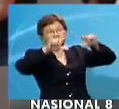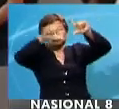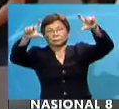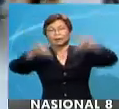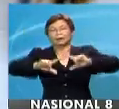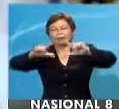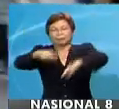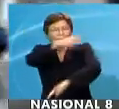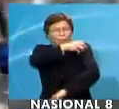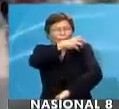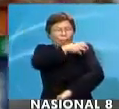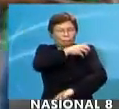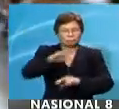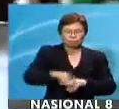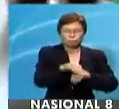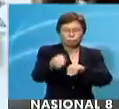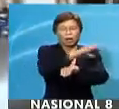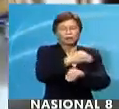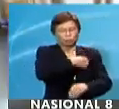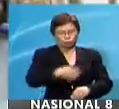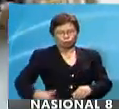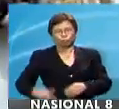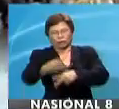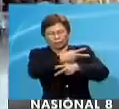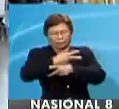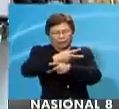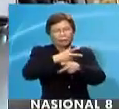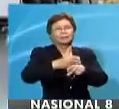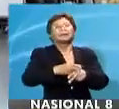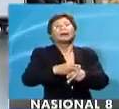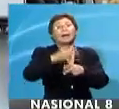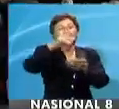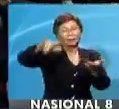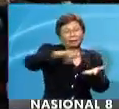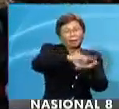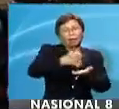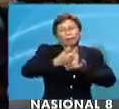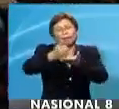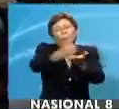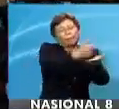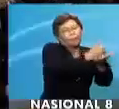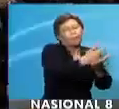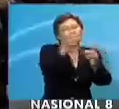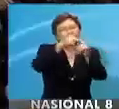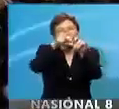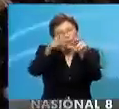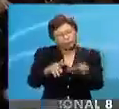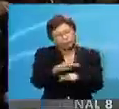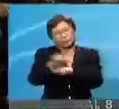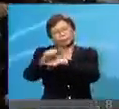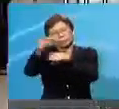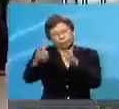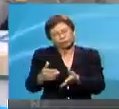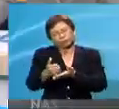pegawai hospitaliti bergerak atau Duta Care di sekitar Terminal bagi menghulurkan bantuan kepada penumpang dan